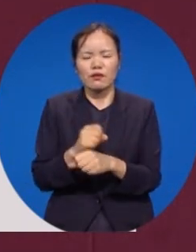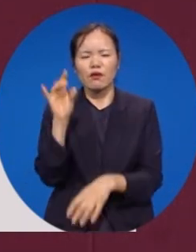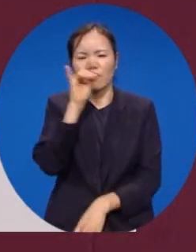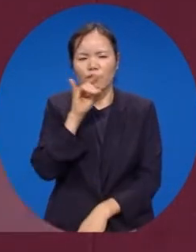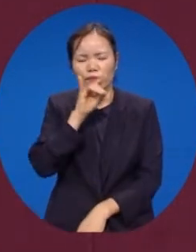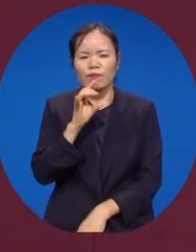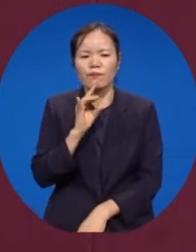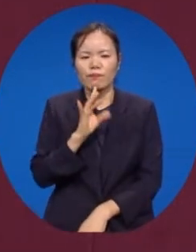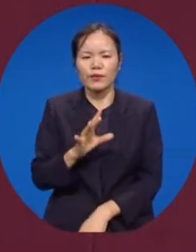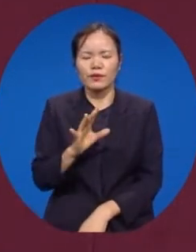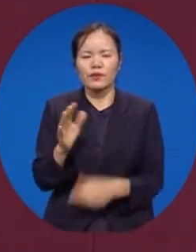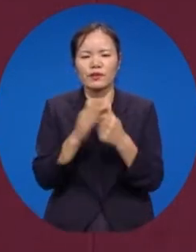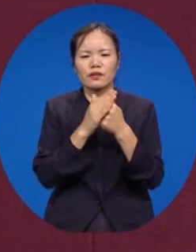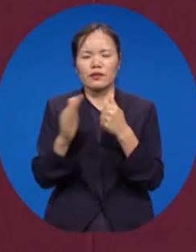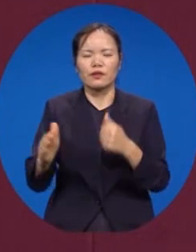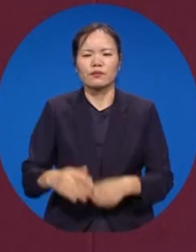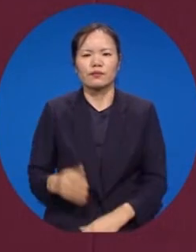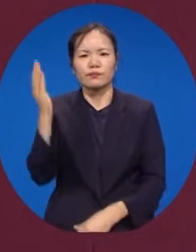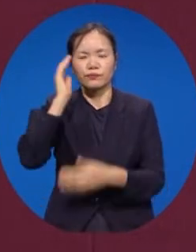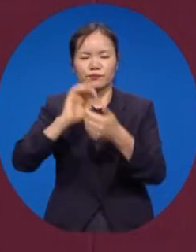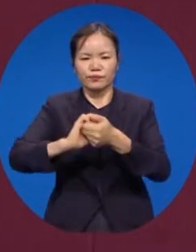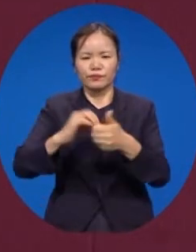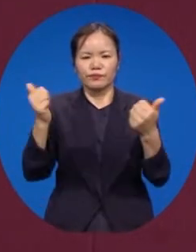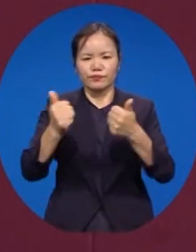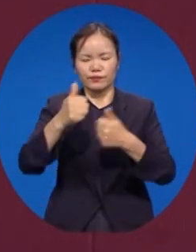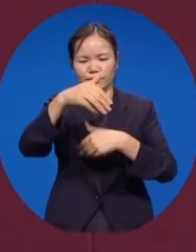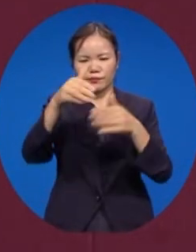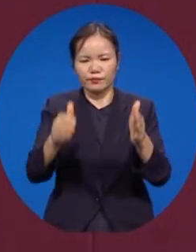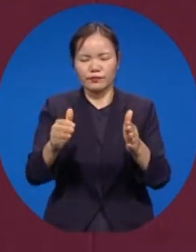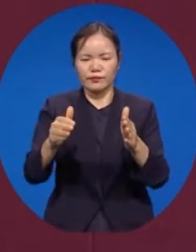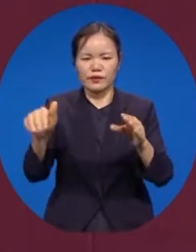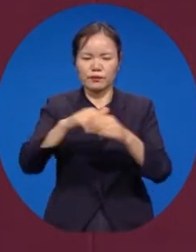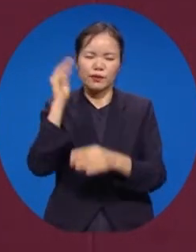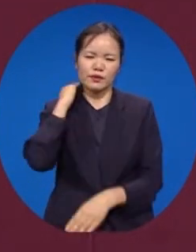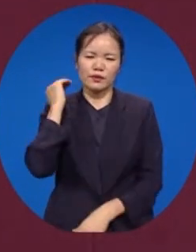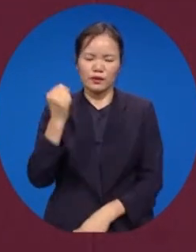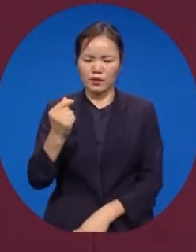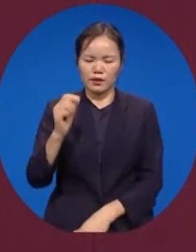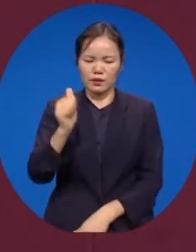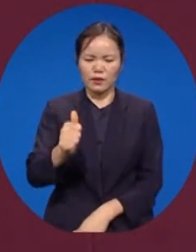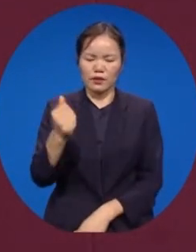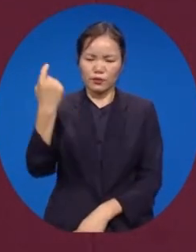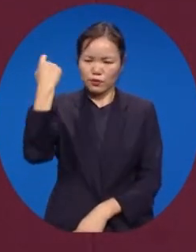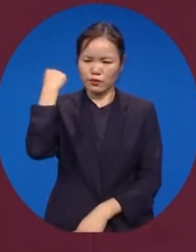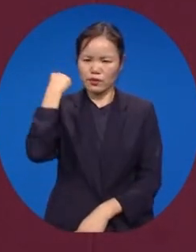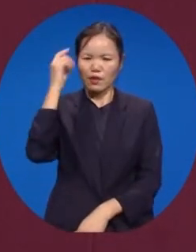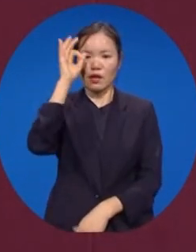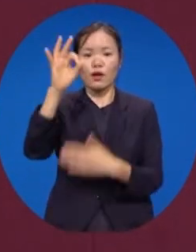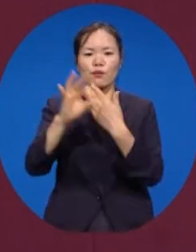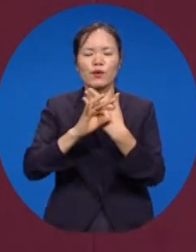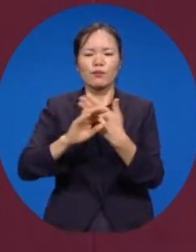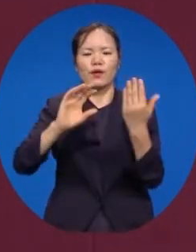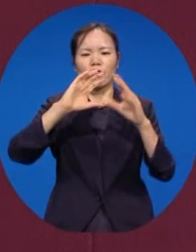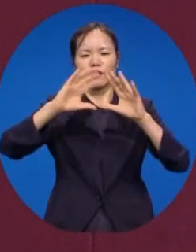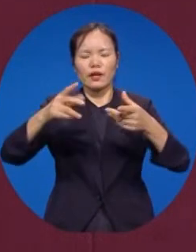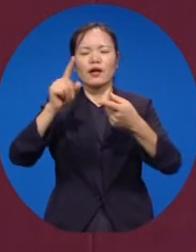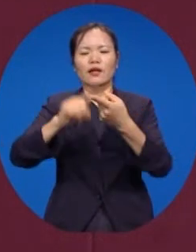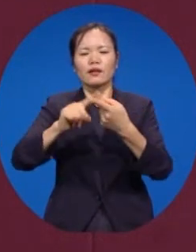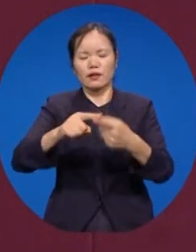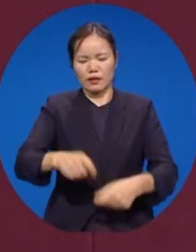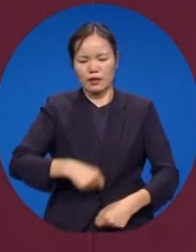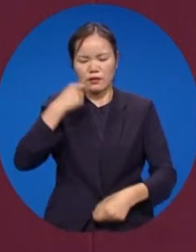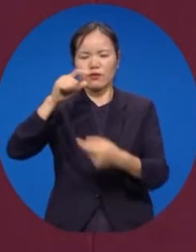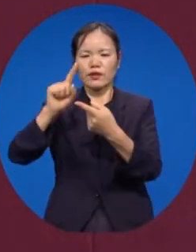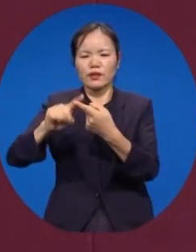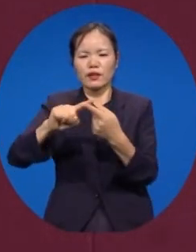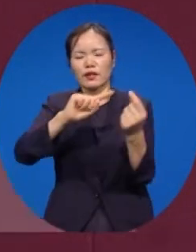때문입니다. 청와대 회의실 문재인 대통령의 뒤편에는 나라답게